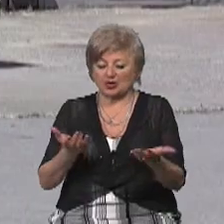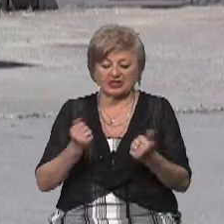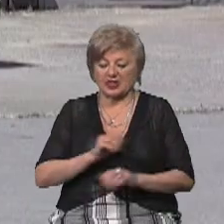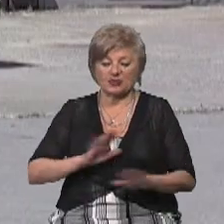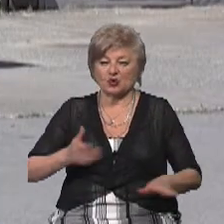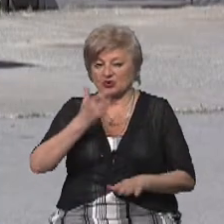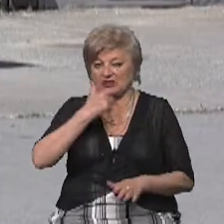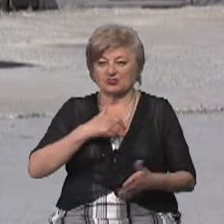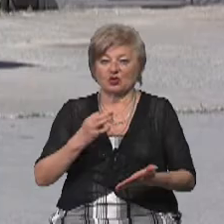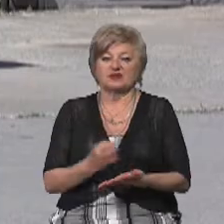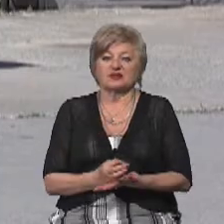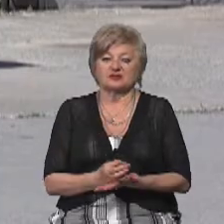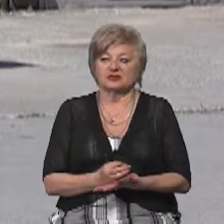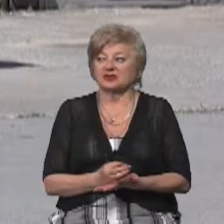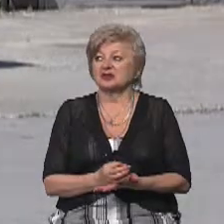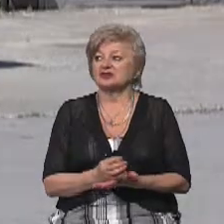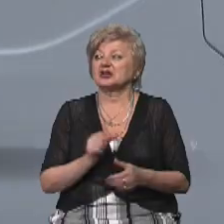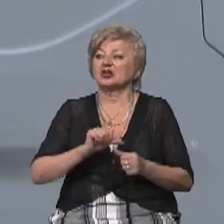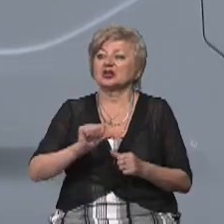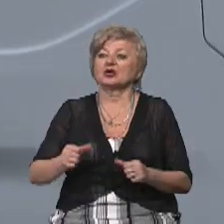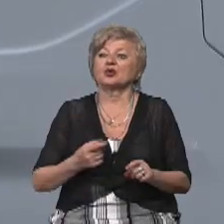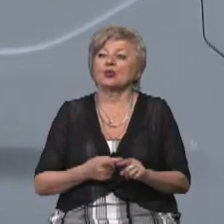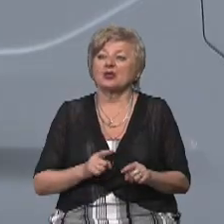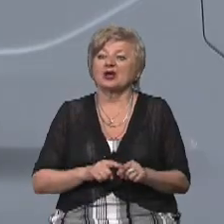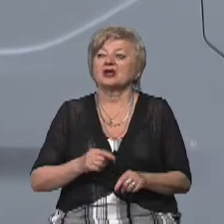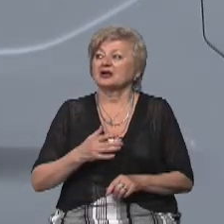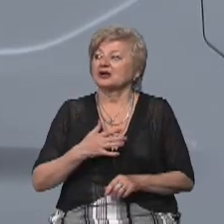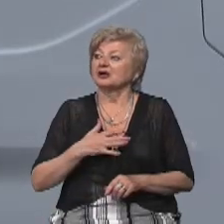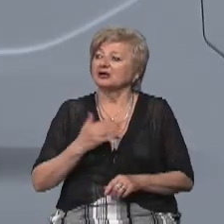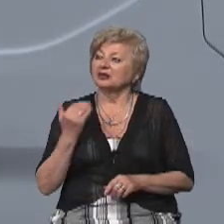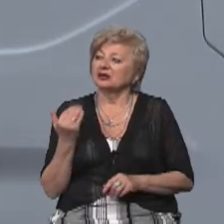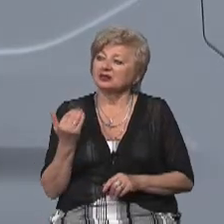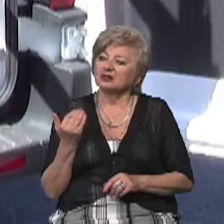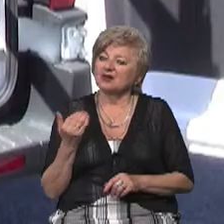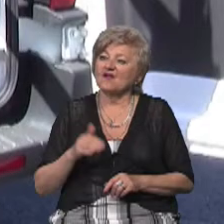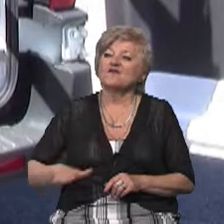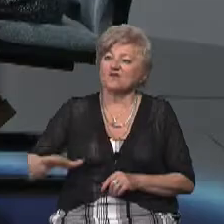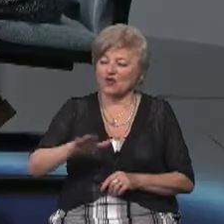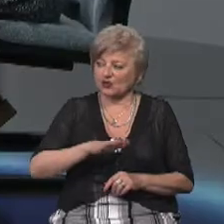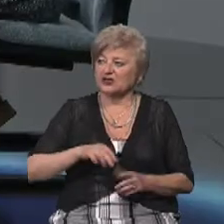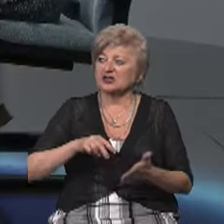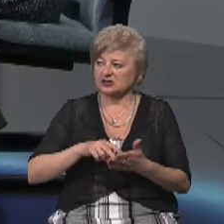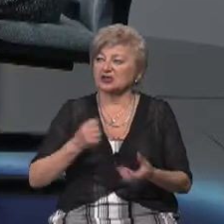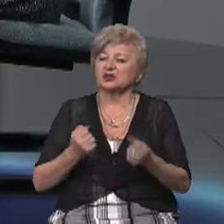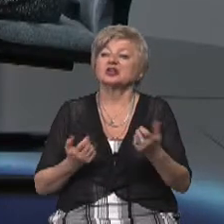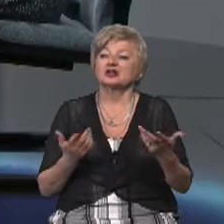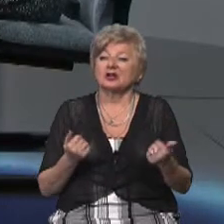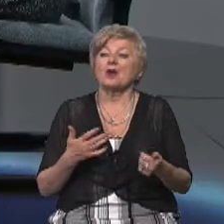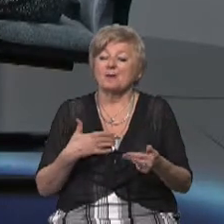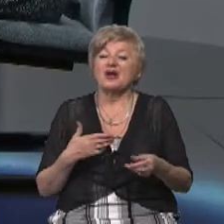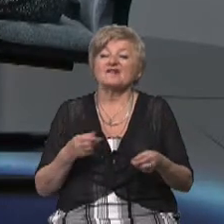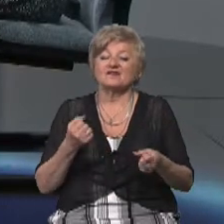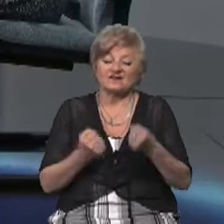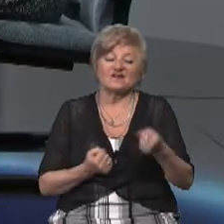такую ответственность. Ну і крім того, наш вона центр... стоїть у дворі, да, ну, да. В гаражі, так, да, ну, ми виїжджаємо